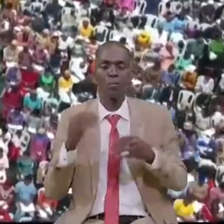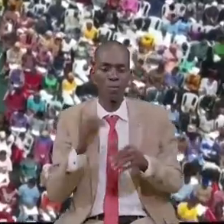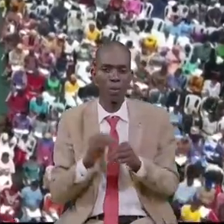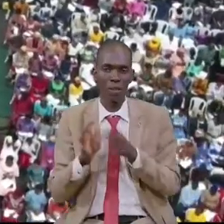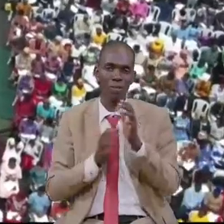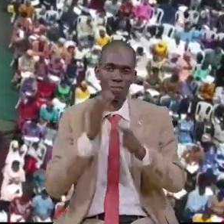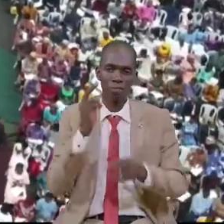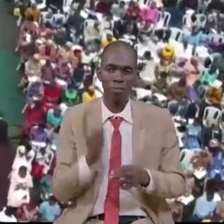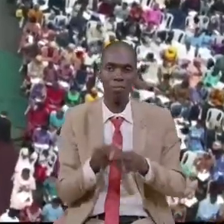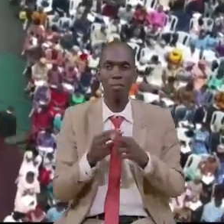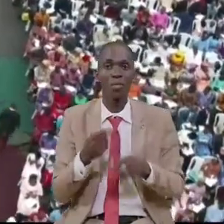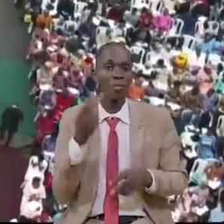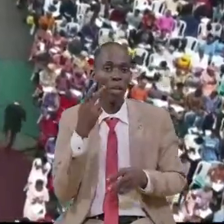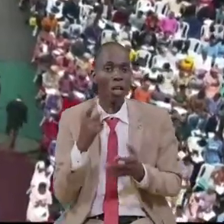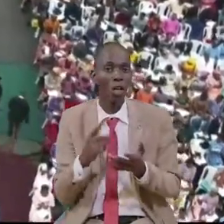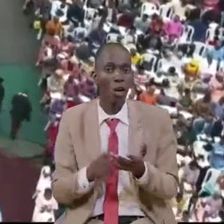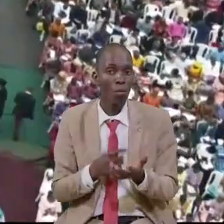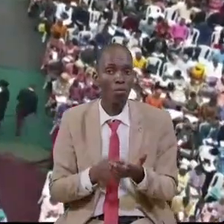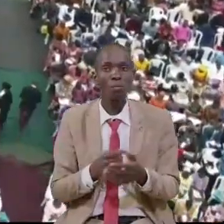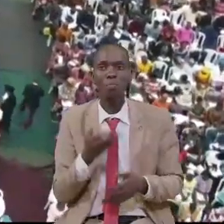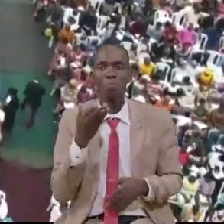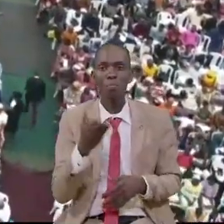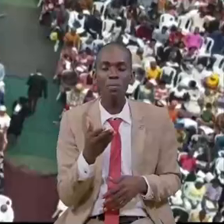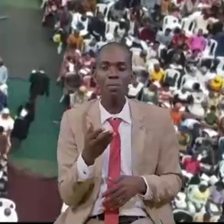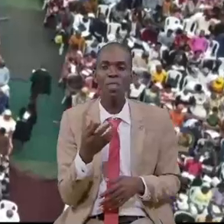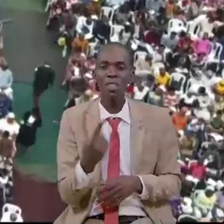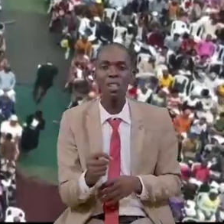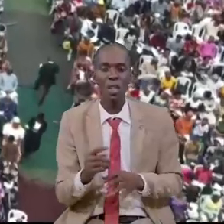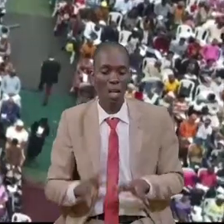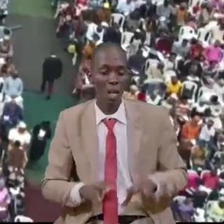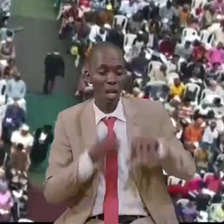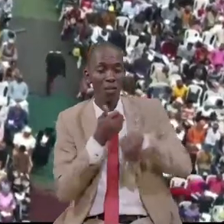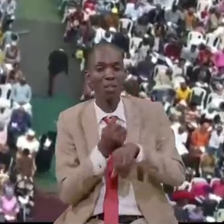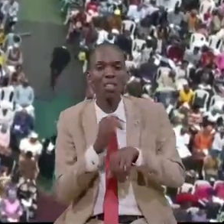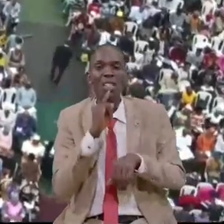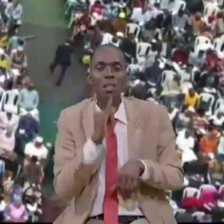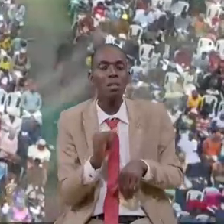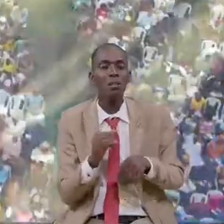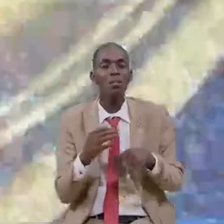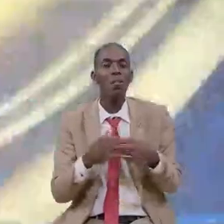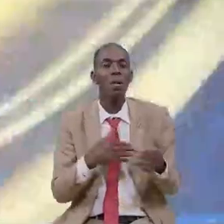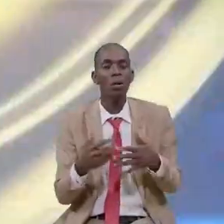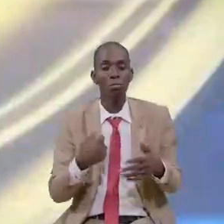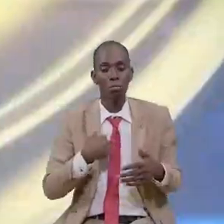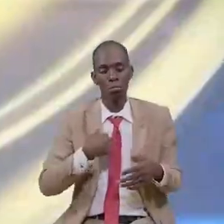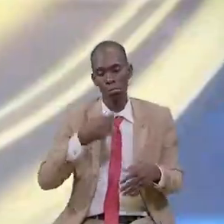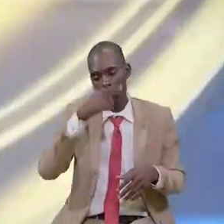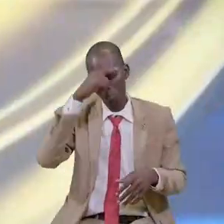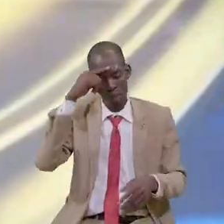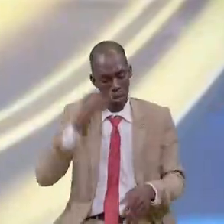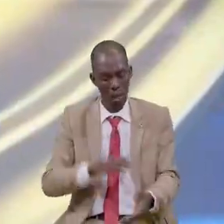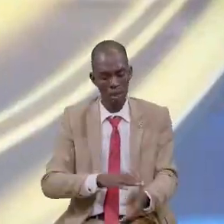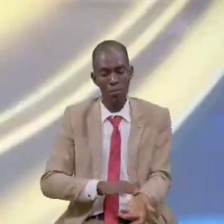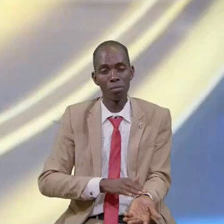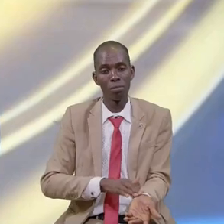nos vies. Vous savez, parfois, le désavantage, c'est que je suis noir. Et parce que je suis noir, je